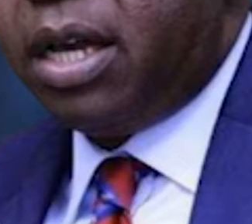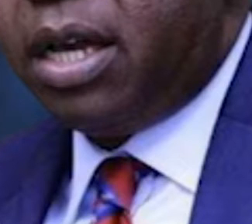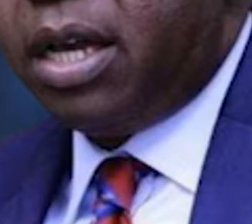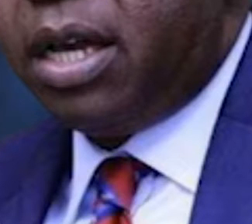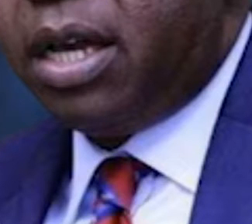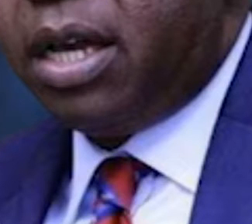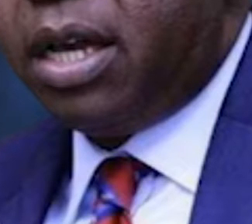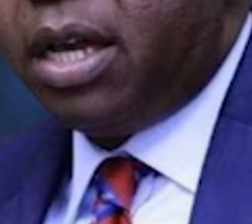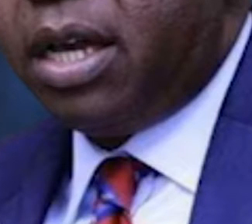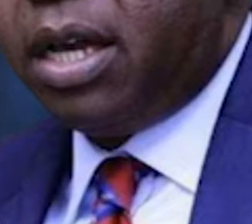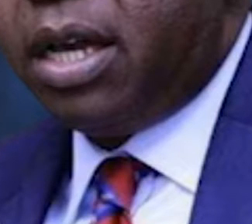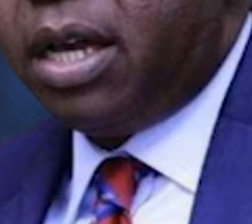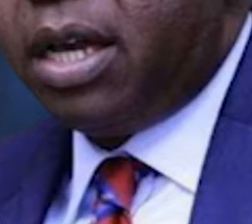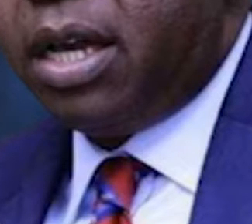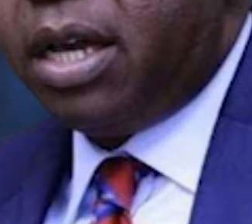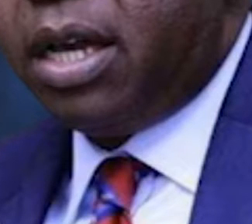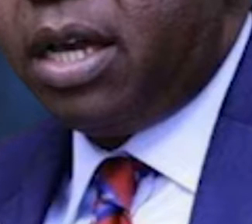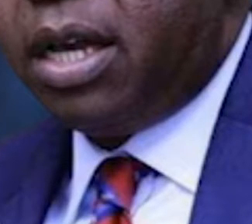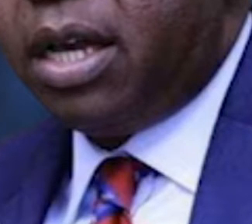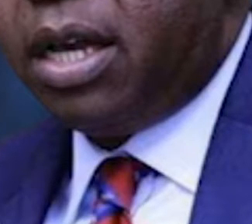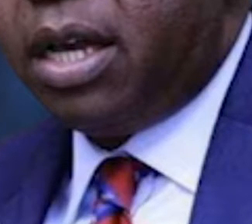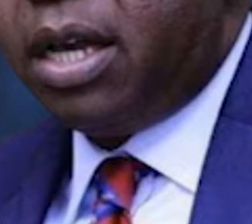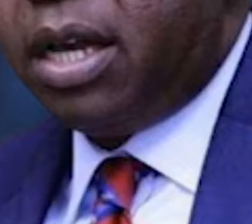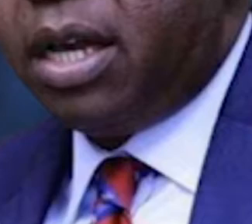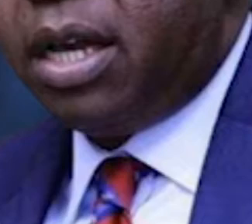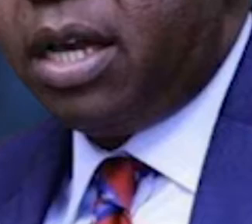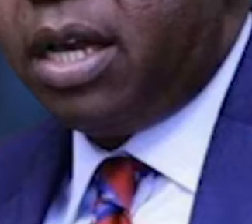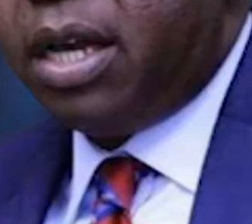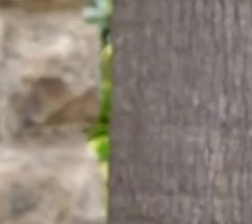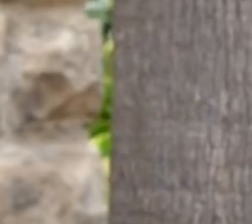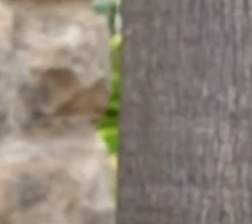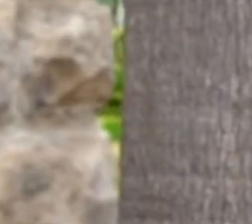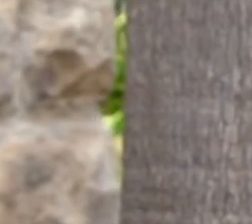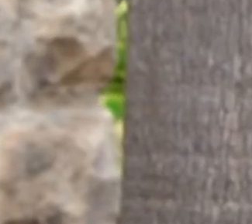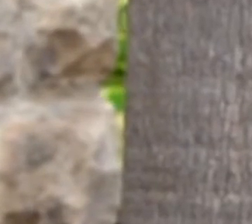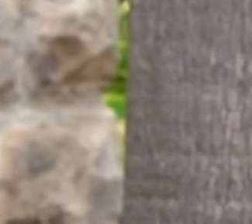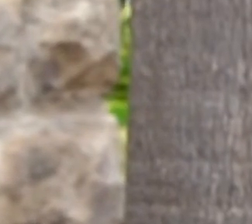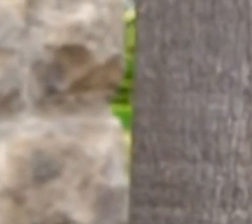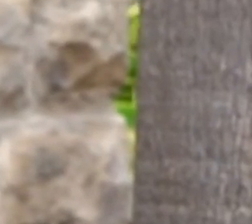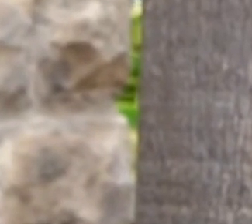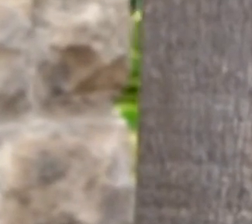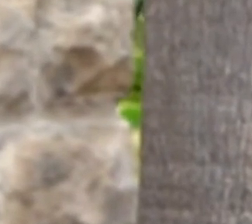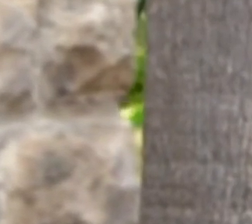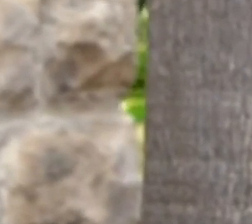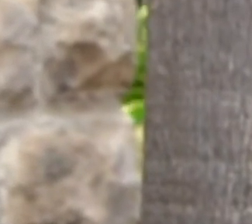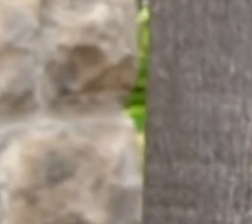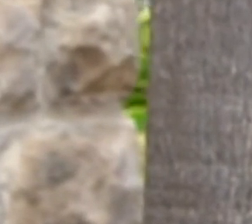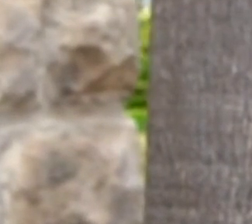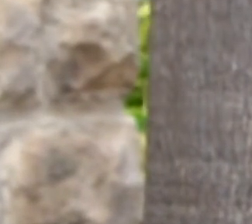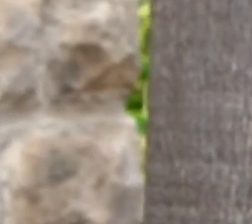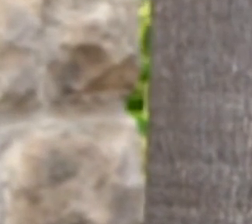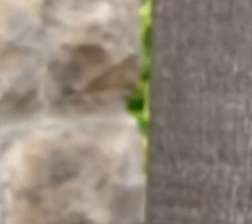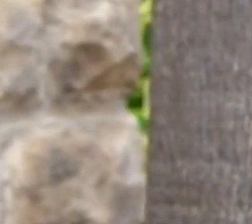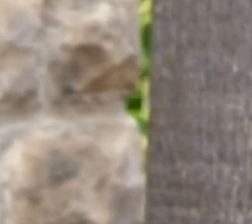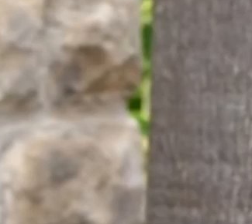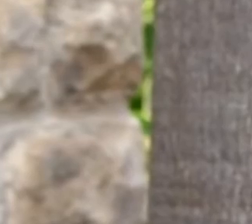na vile vile ukomavu wa kisiasa ulioimarisha uhusiano mwema kati ya wizara yake na bunge. Ujumbe sawa na